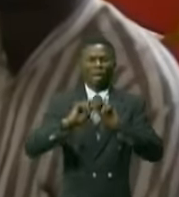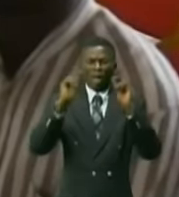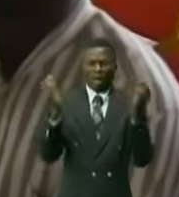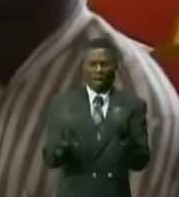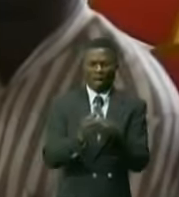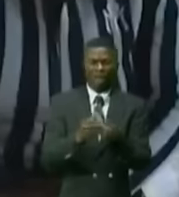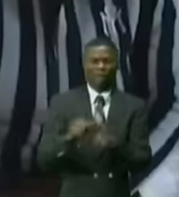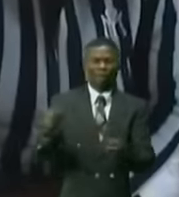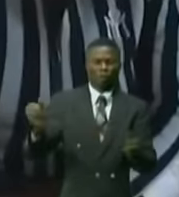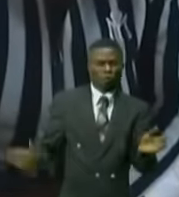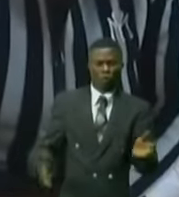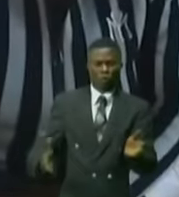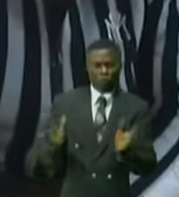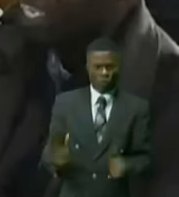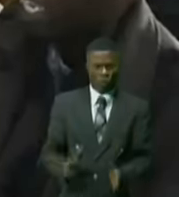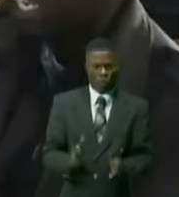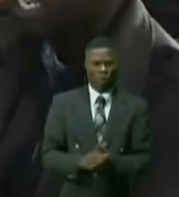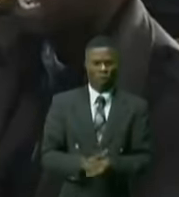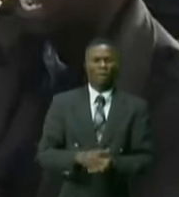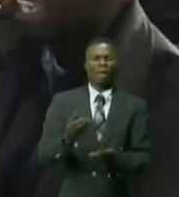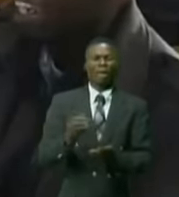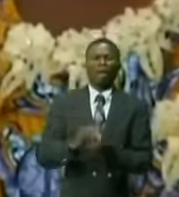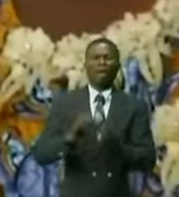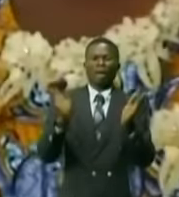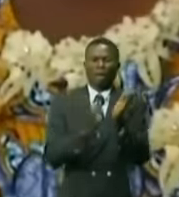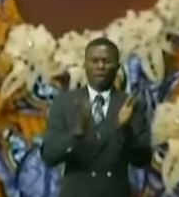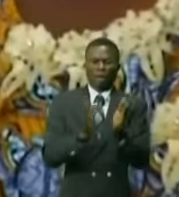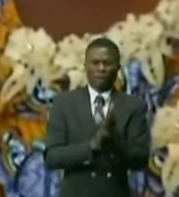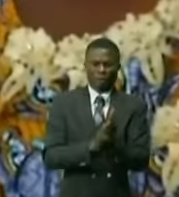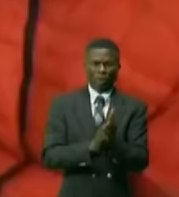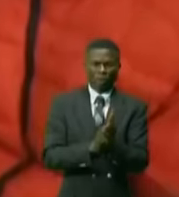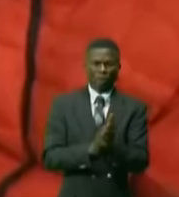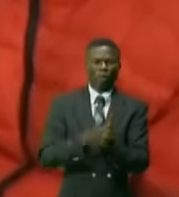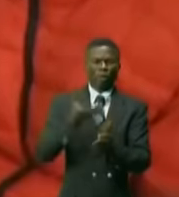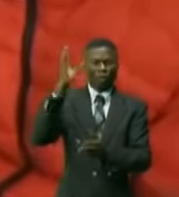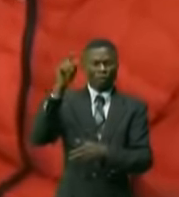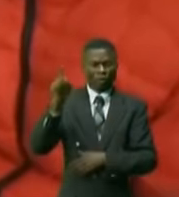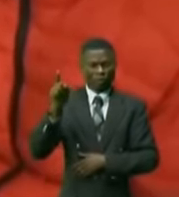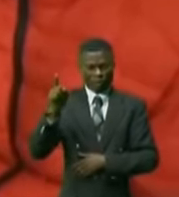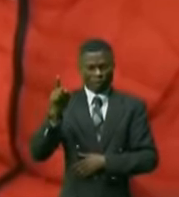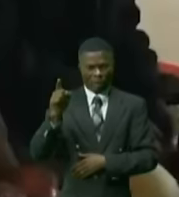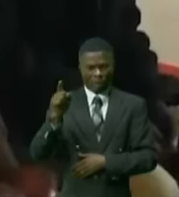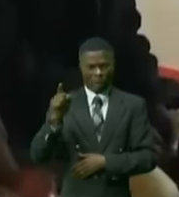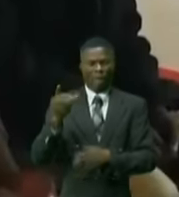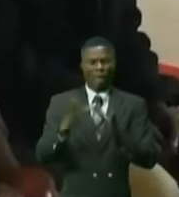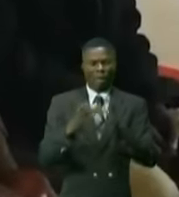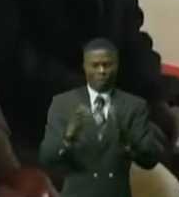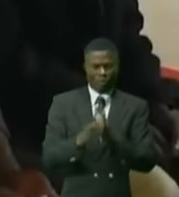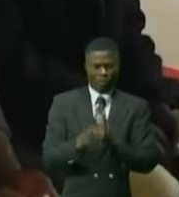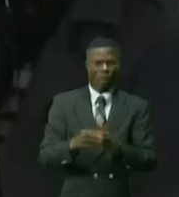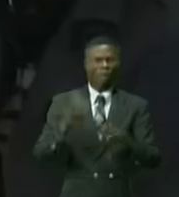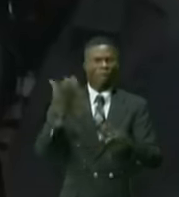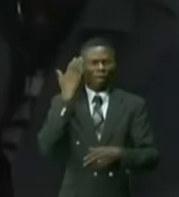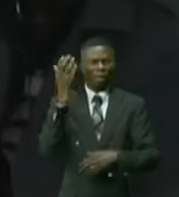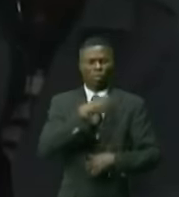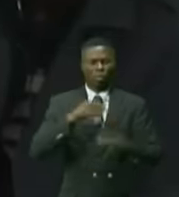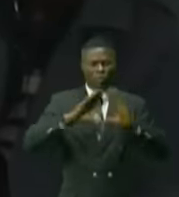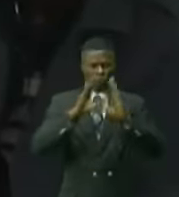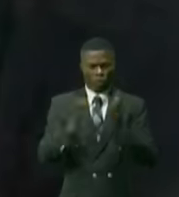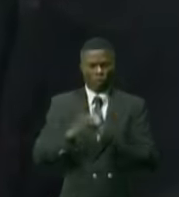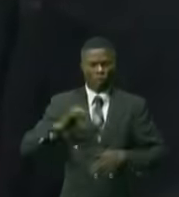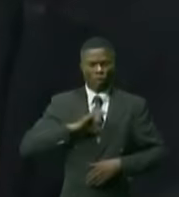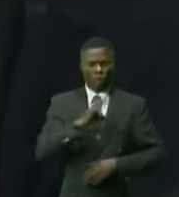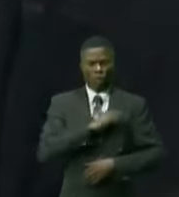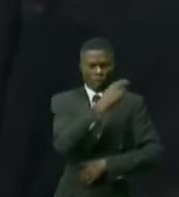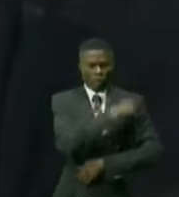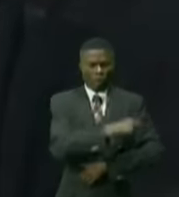taximen, les centres scolaires des KIPC, le complexe scolaire de l'agglomération des KIPC, RAVEC KIPC et Baraka, ainsi que le comité de la